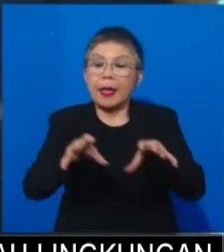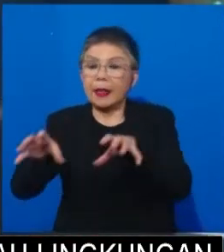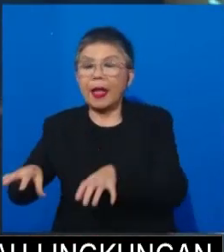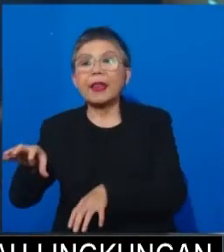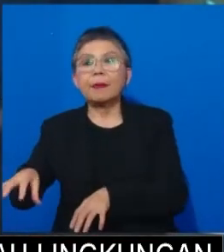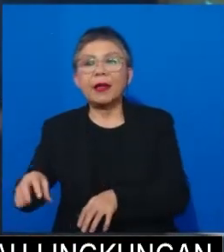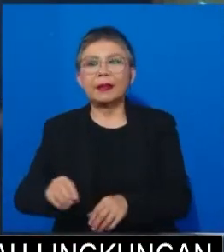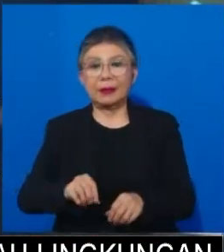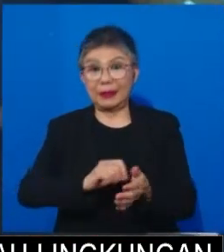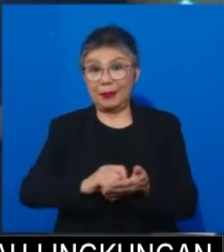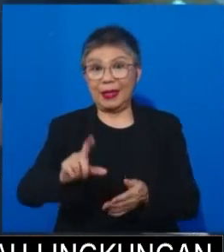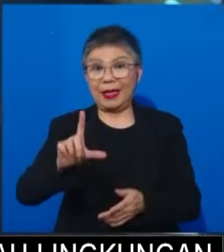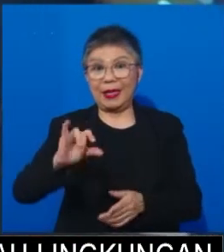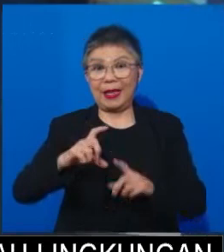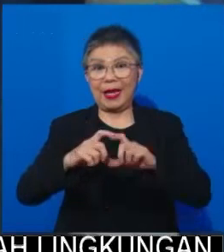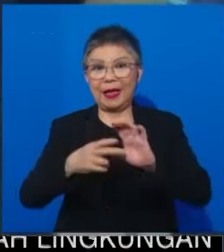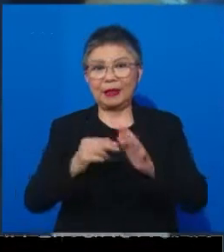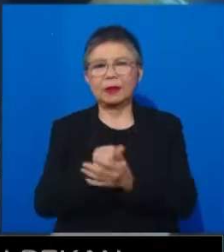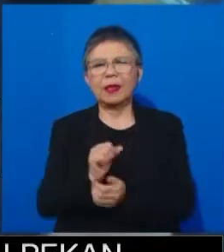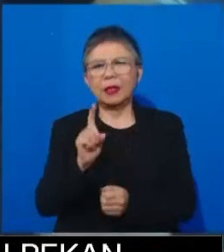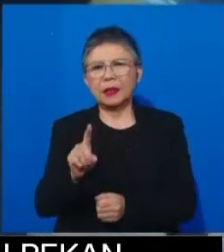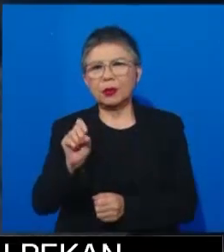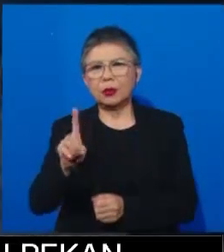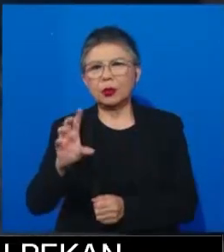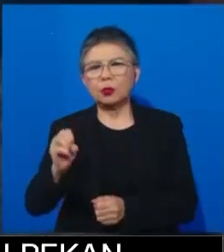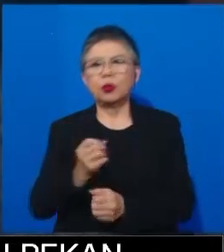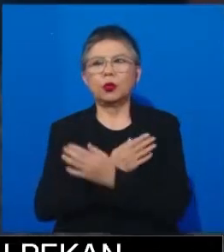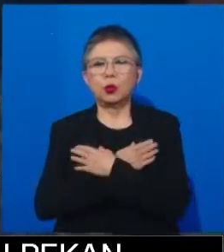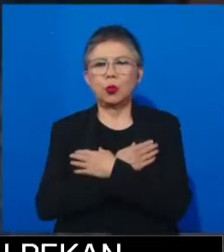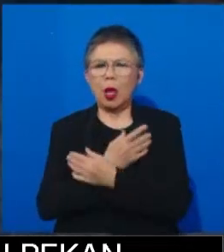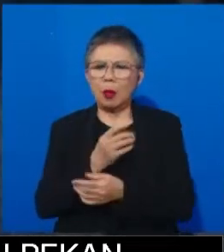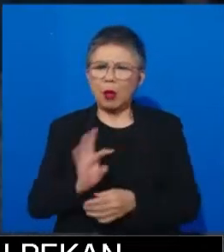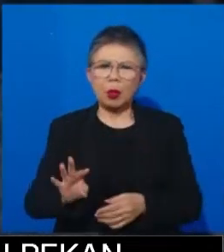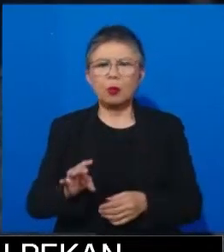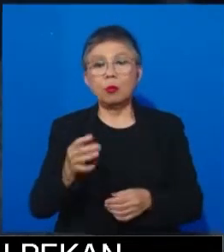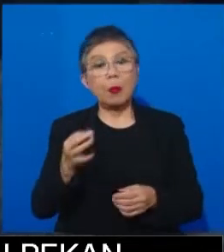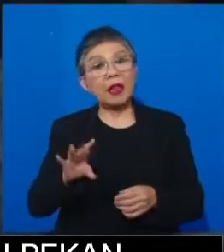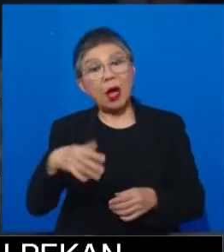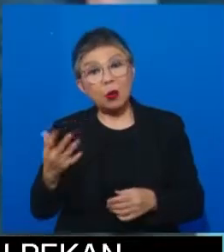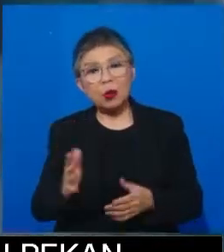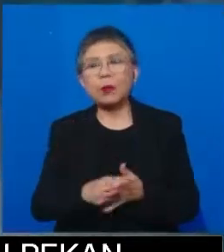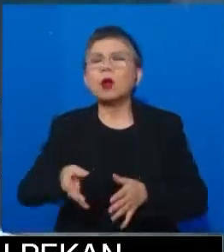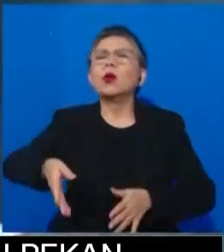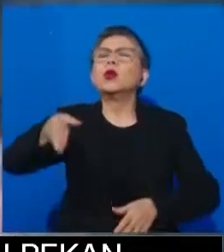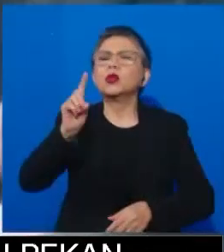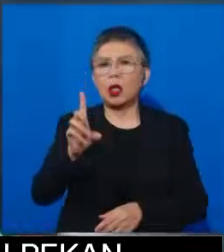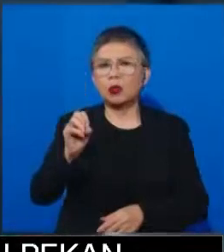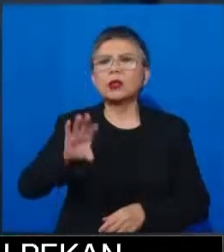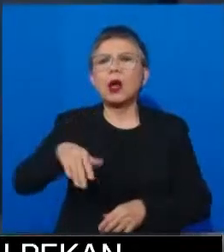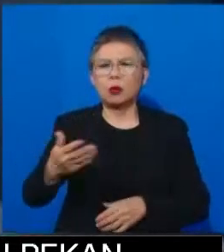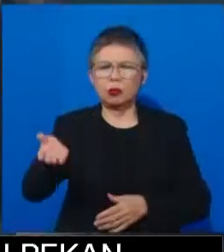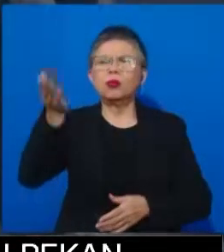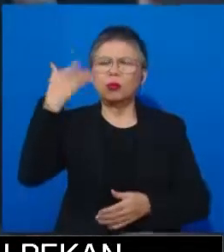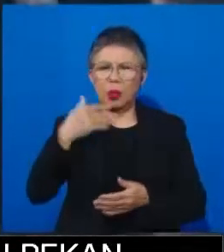yang disebut liang. Ada 110 jasad, baik yang baru beberapa tahun dimakamkan hingga lebih dari 100